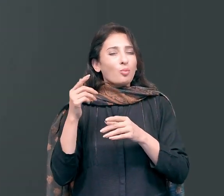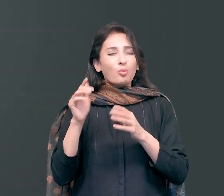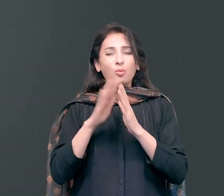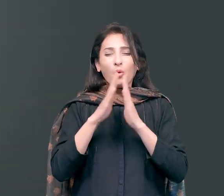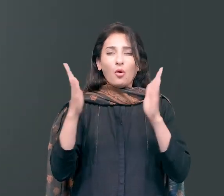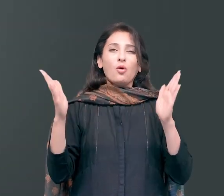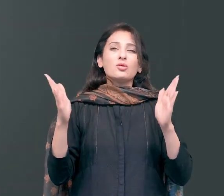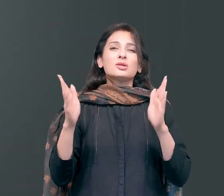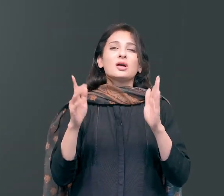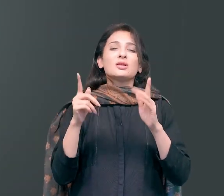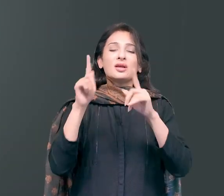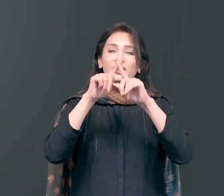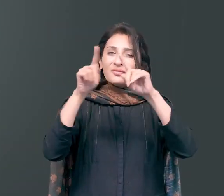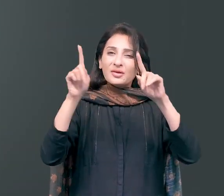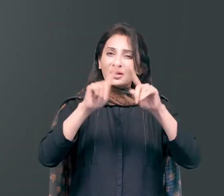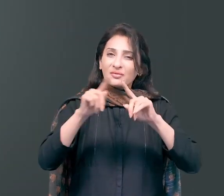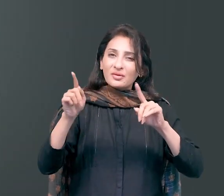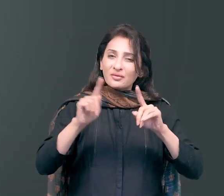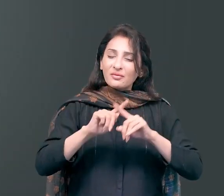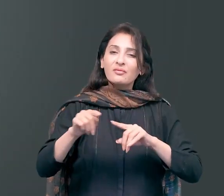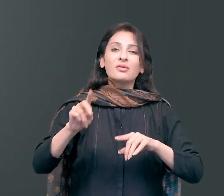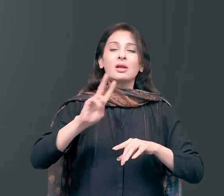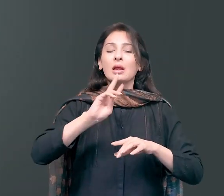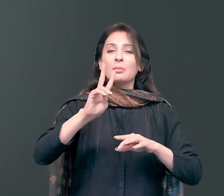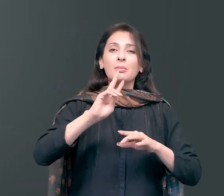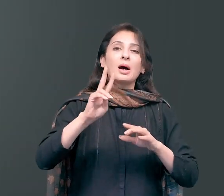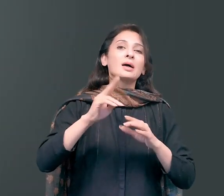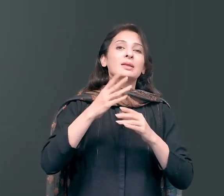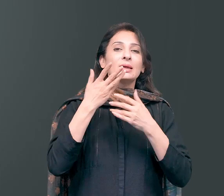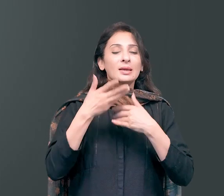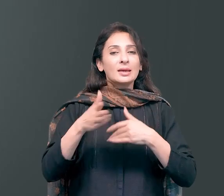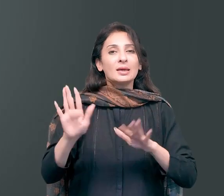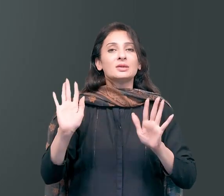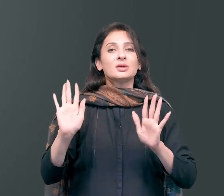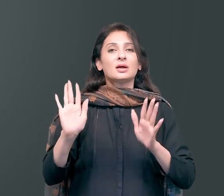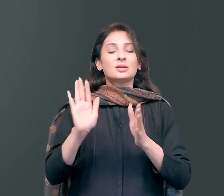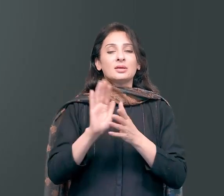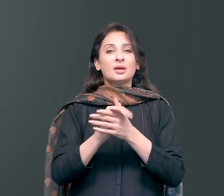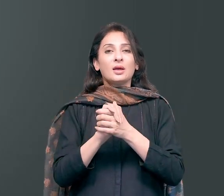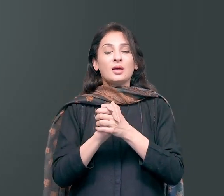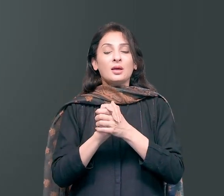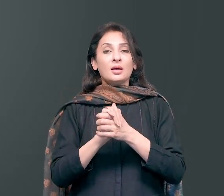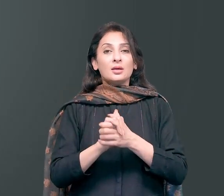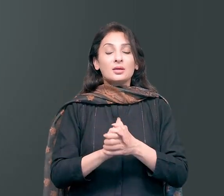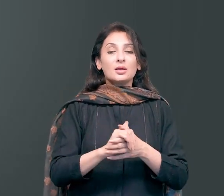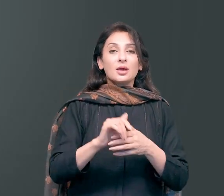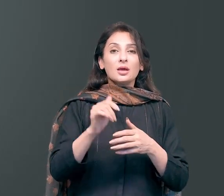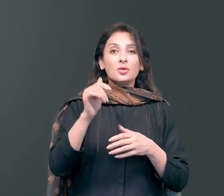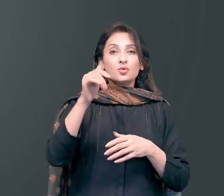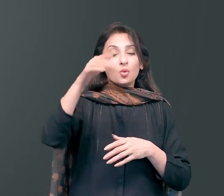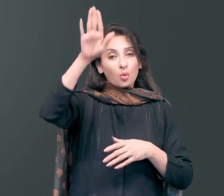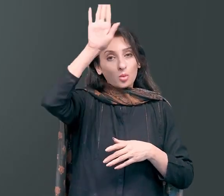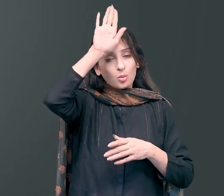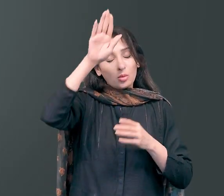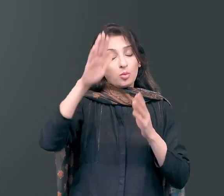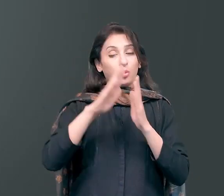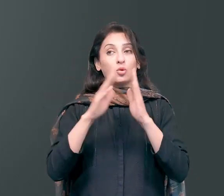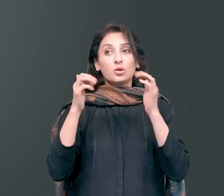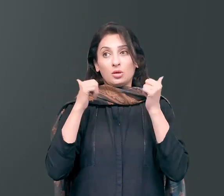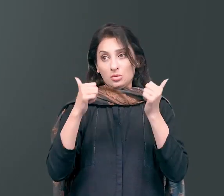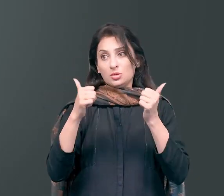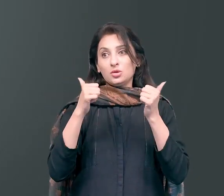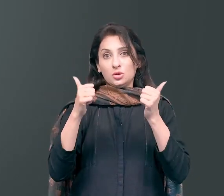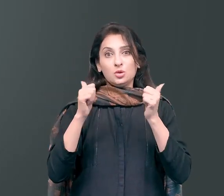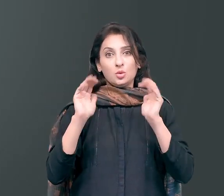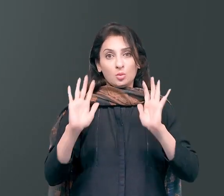بادشاہ اکبر مغل حکمران بڑے گریٹ حکمران تھے، یہ ہندوستان پورا ایک مرکز کے تحت آیا، ایسا نہیں تھا۔ ان کے